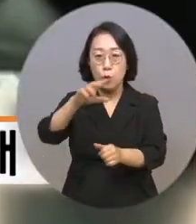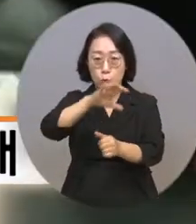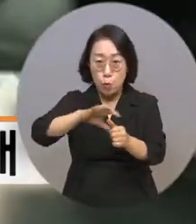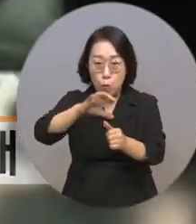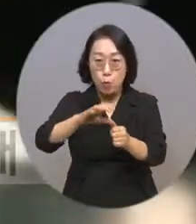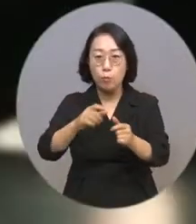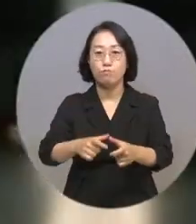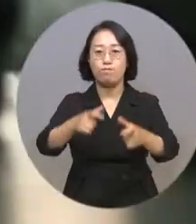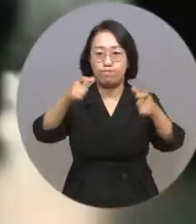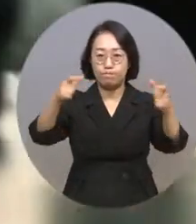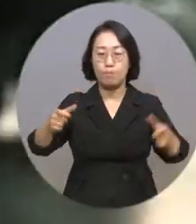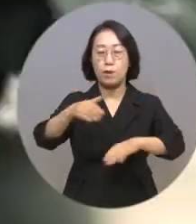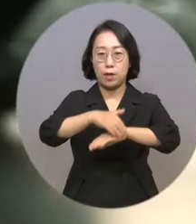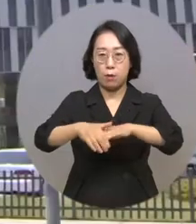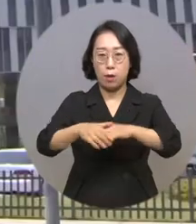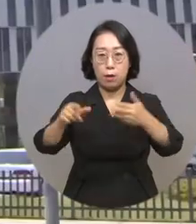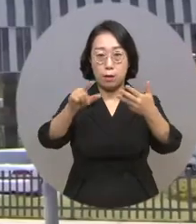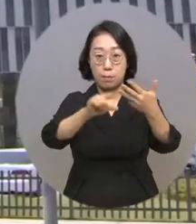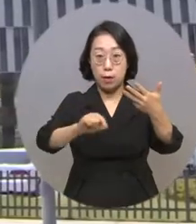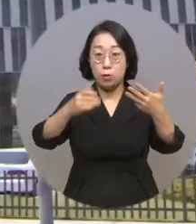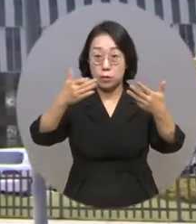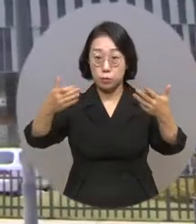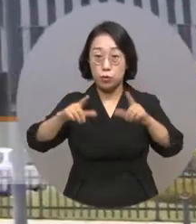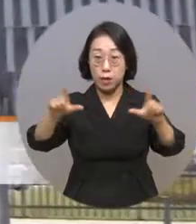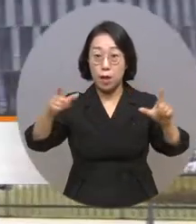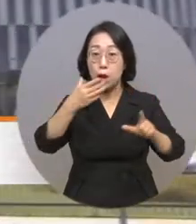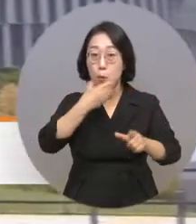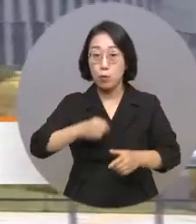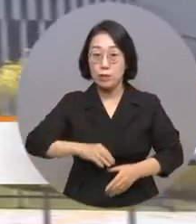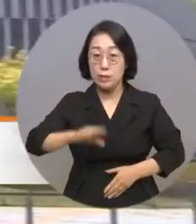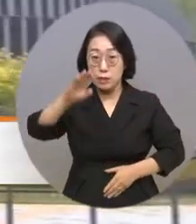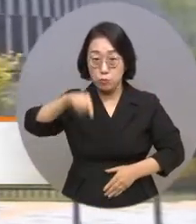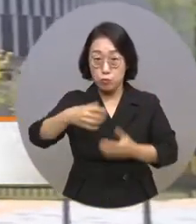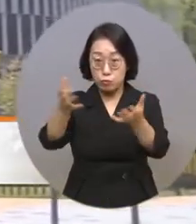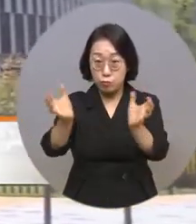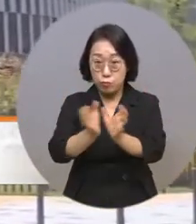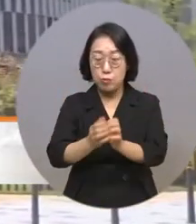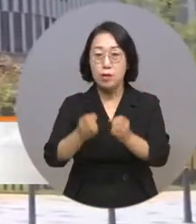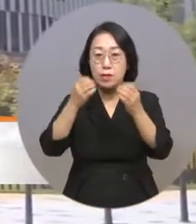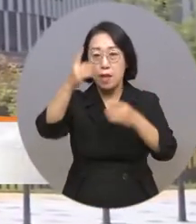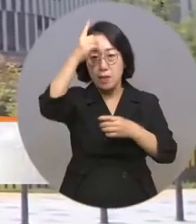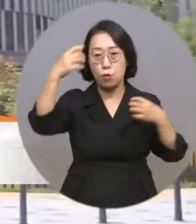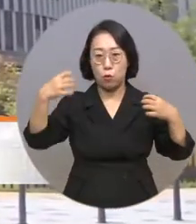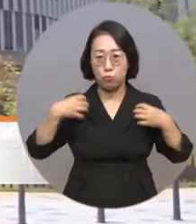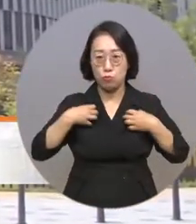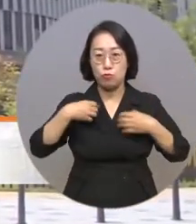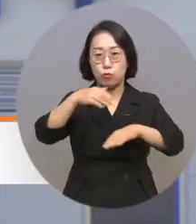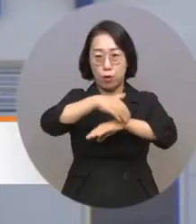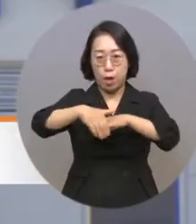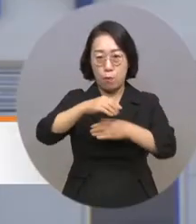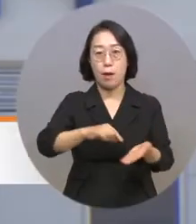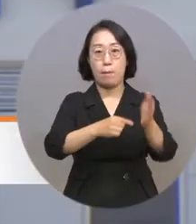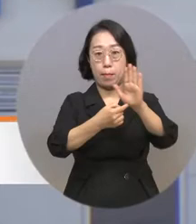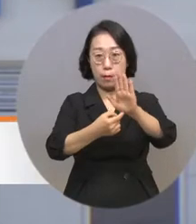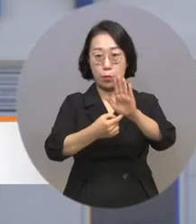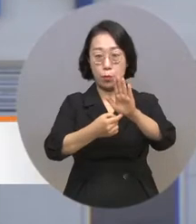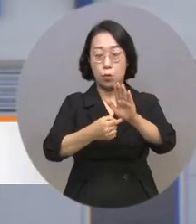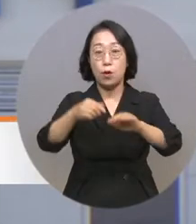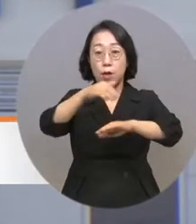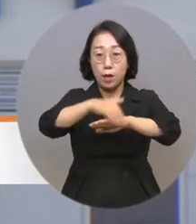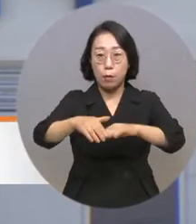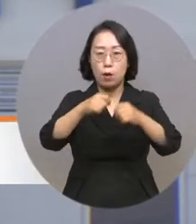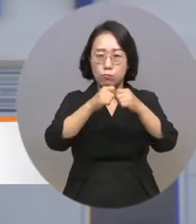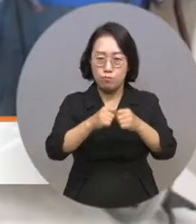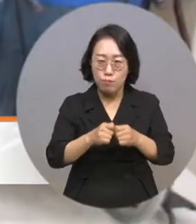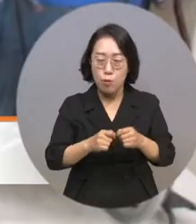방침입니다. 지난 8월 19일 보건복지부는 이 같은 내용을 담은 새 정부 업무 계획을 공개했습니다. 이번 계획은